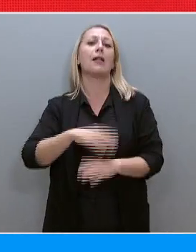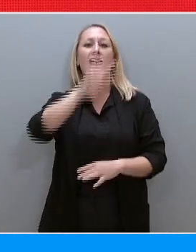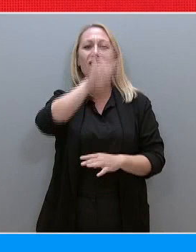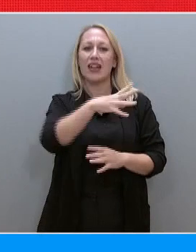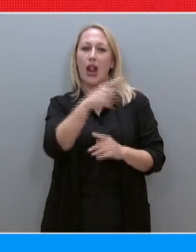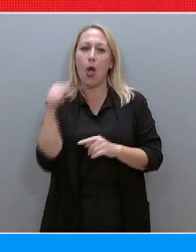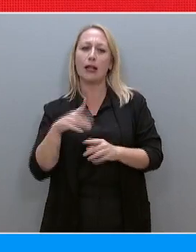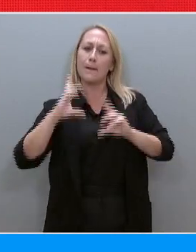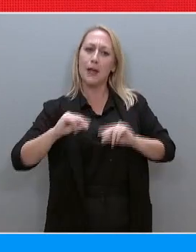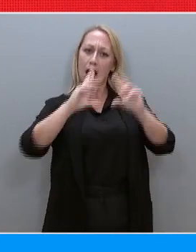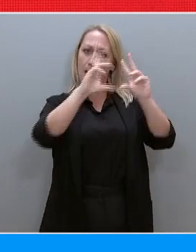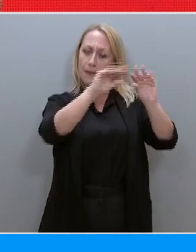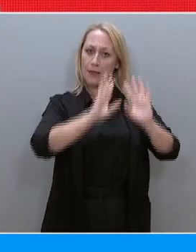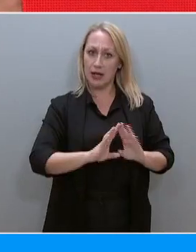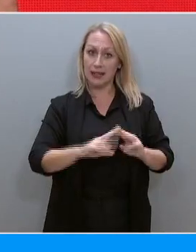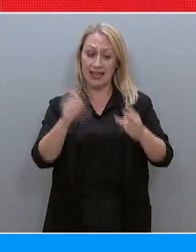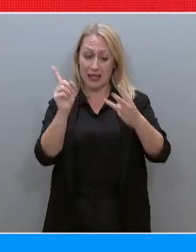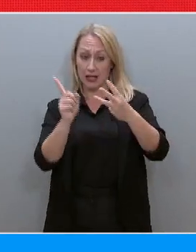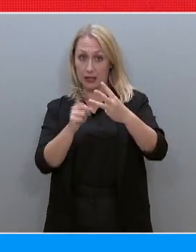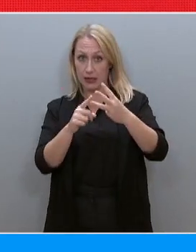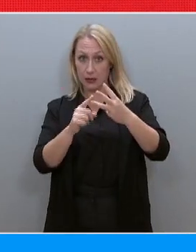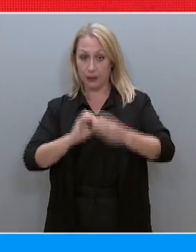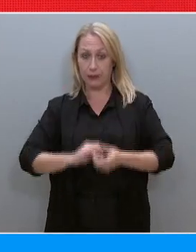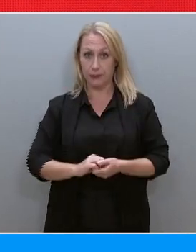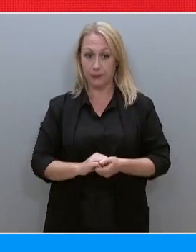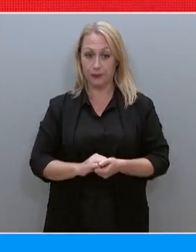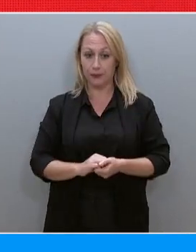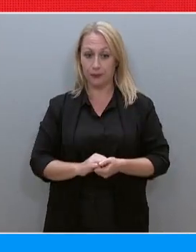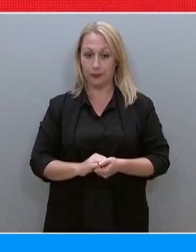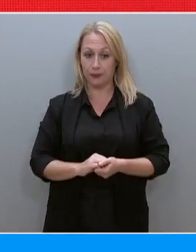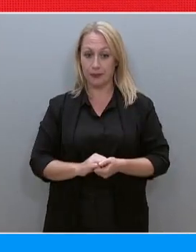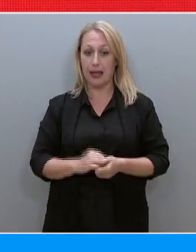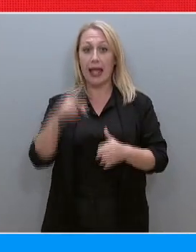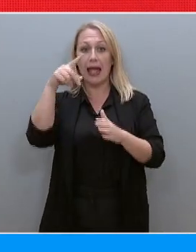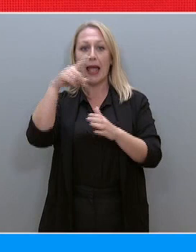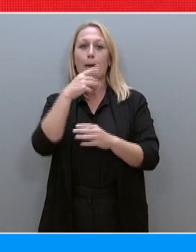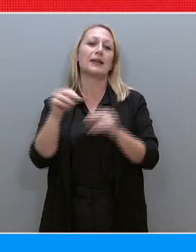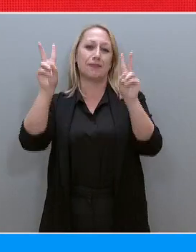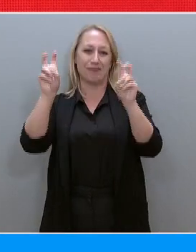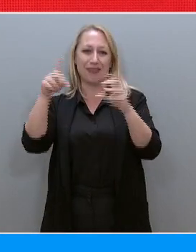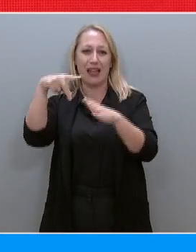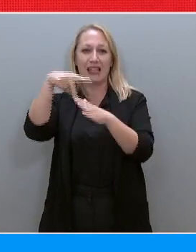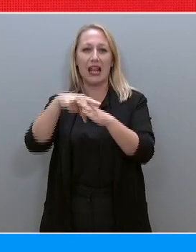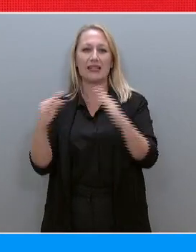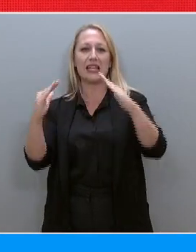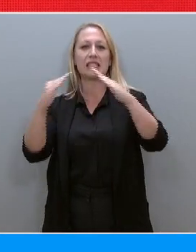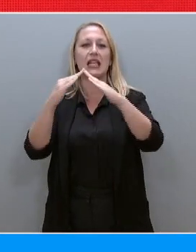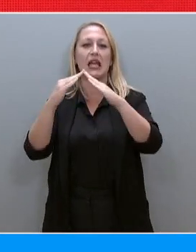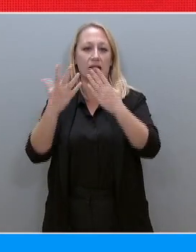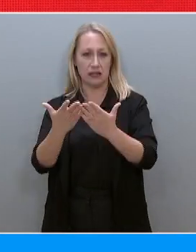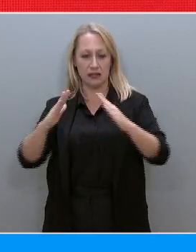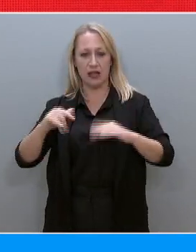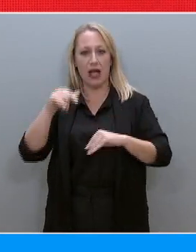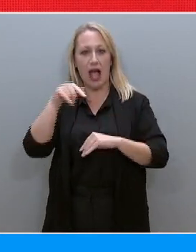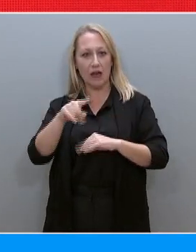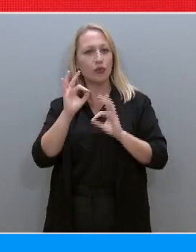παράδειγμα. Και ο τρίτος σημαντικός άξονας είναι η τράπεζα στέγης που θέλουμε να δημιουργήσουμε. Δηλαδή η